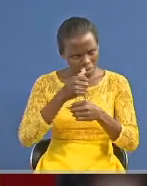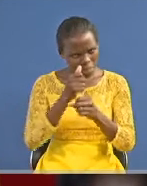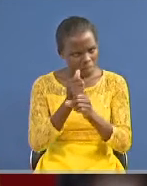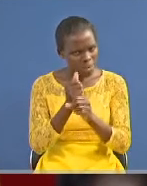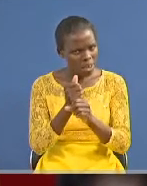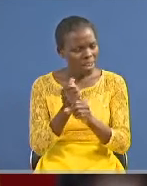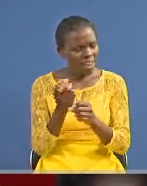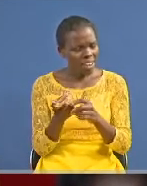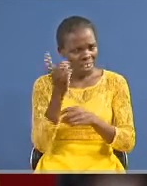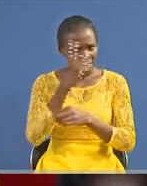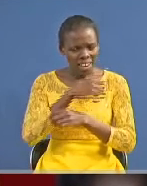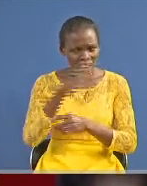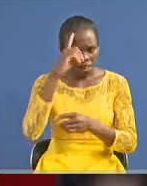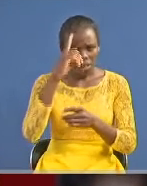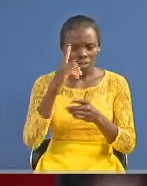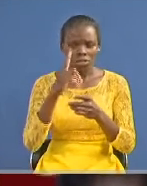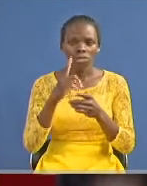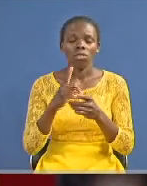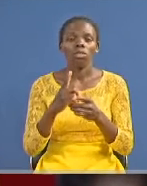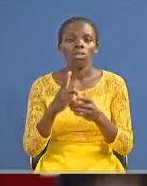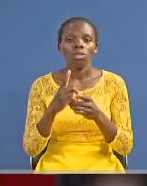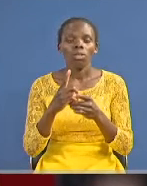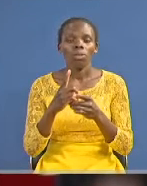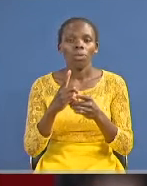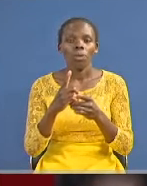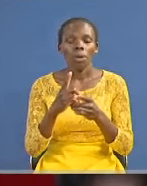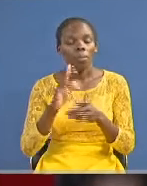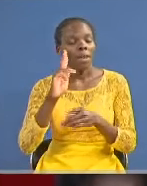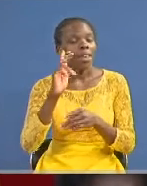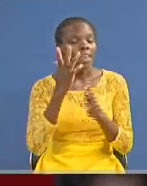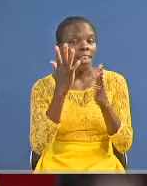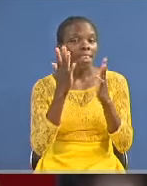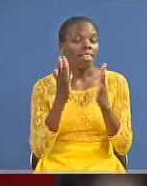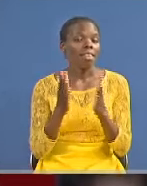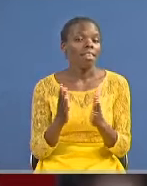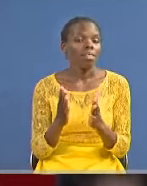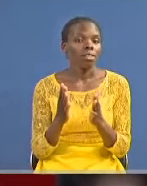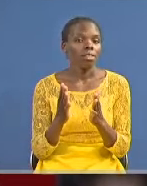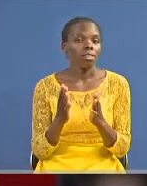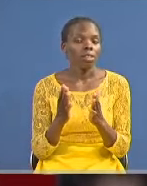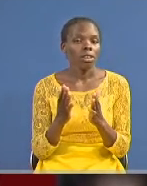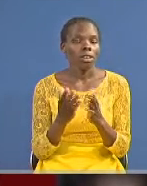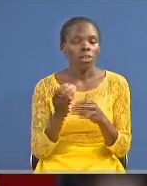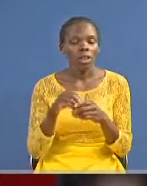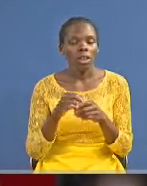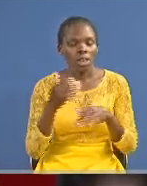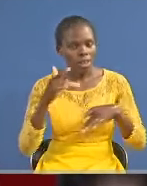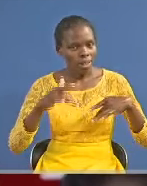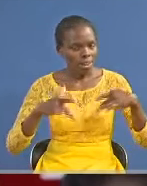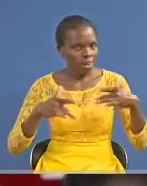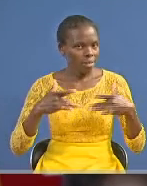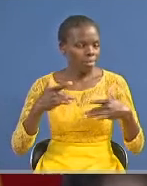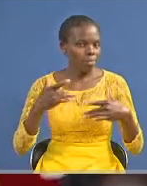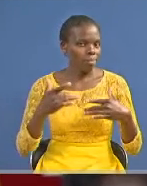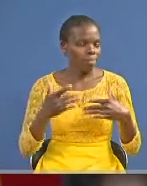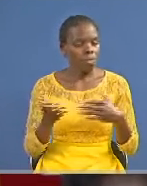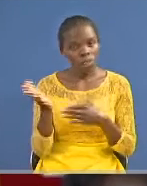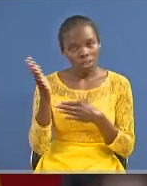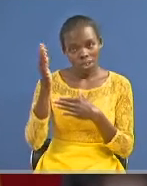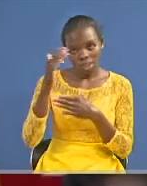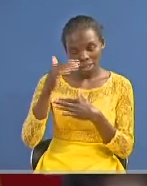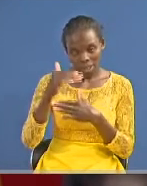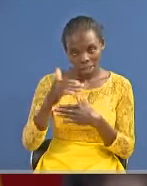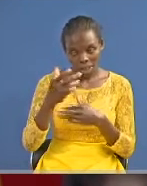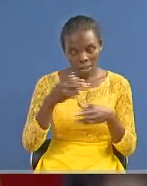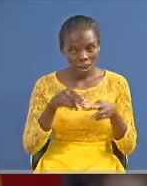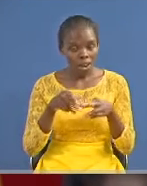daily decisions purely driven by Kenya's wider and enduring interests. To return our